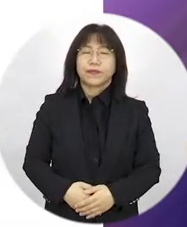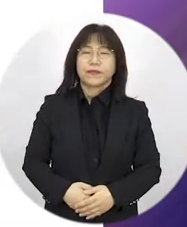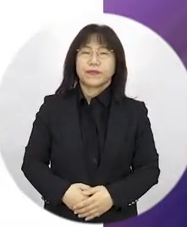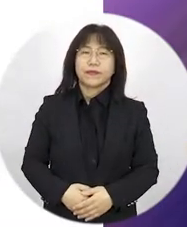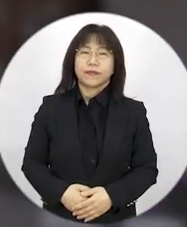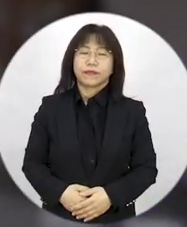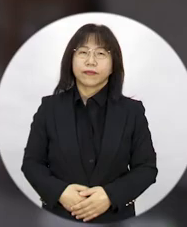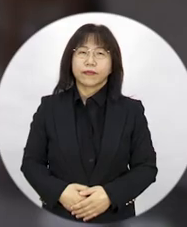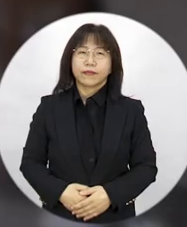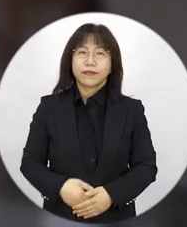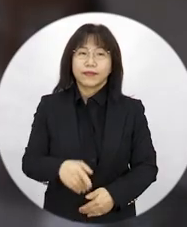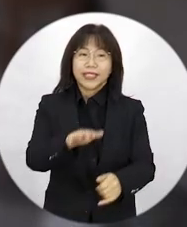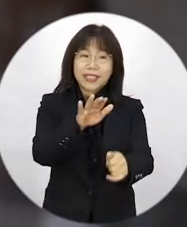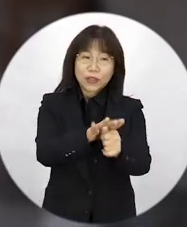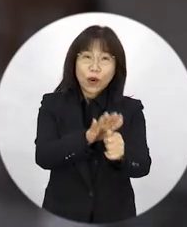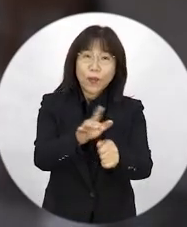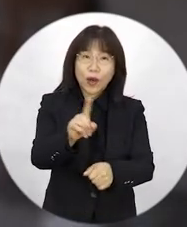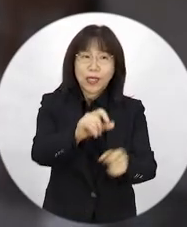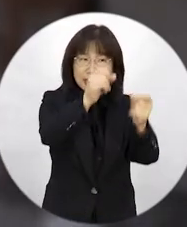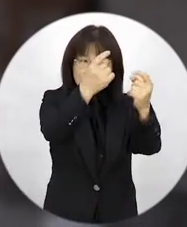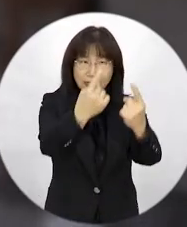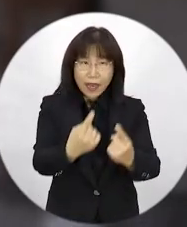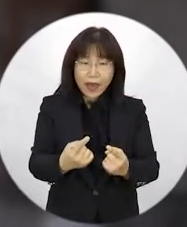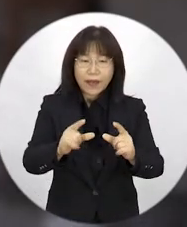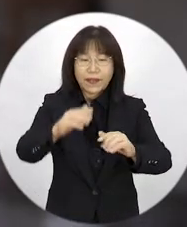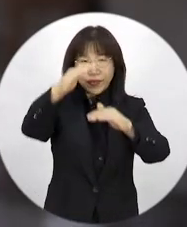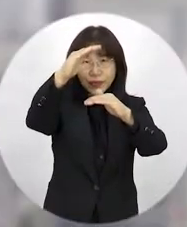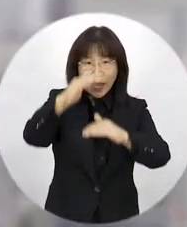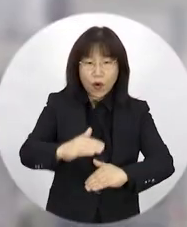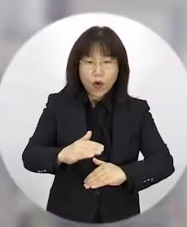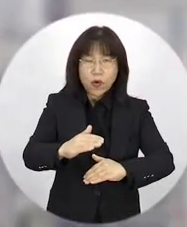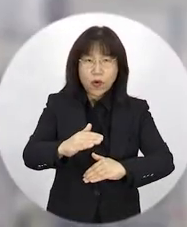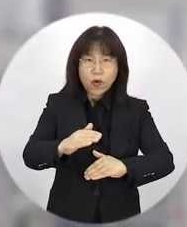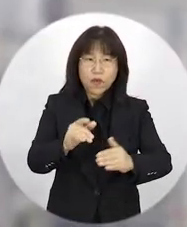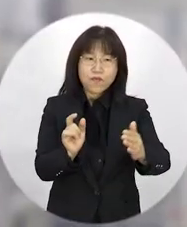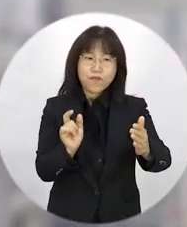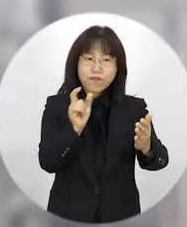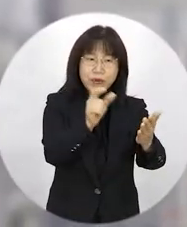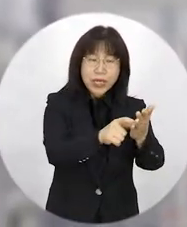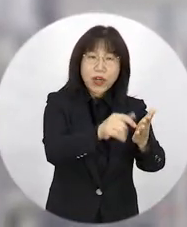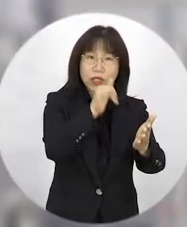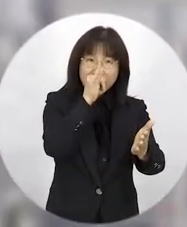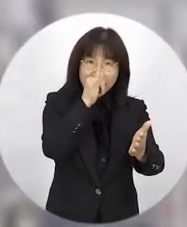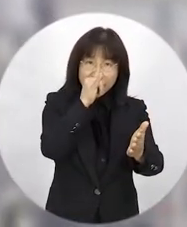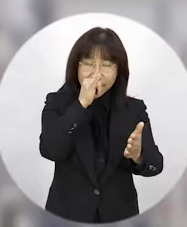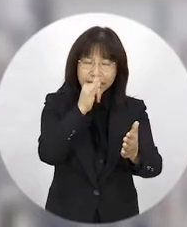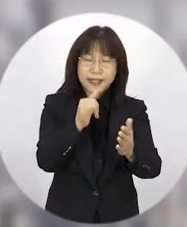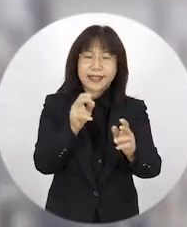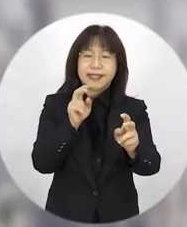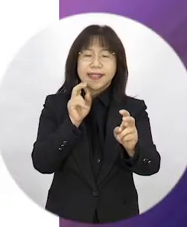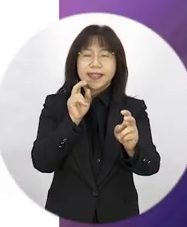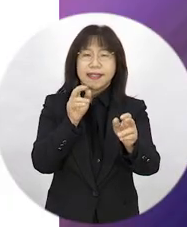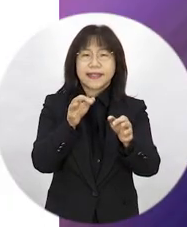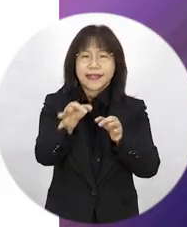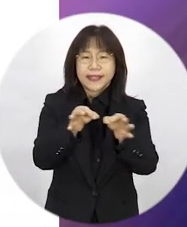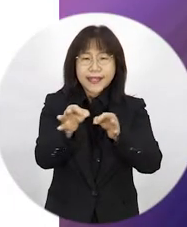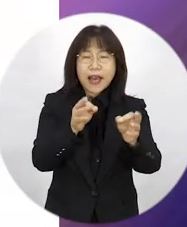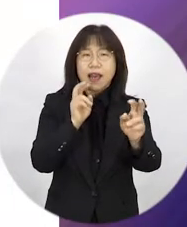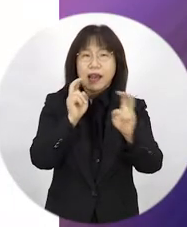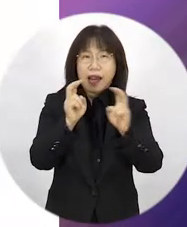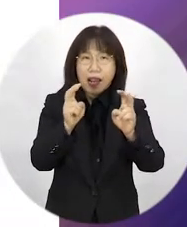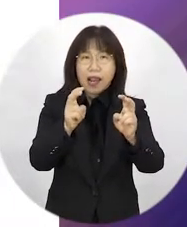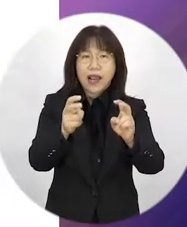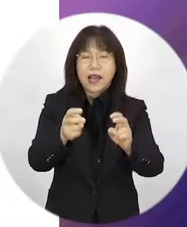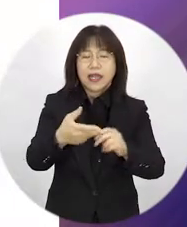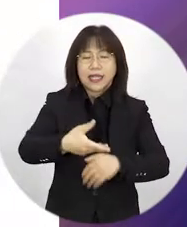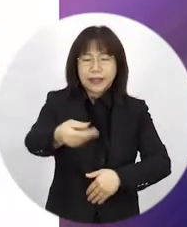상품권을 지급받을 수 있습니다. 지원 대상은 인하 내용이 명시된 상생협약을 체결한 상가 임대인으로 상가